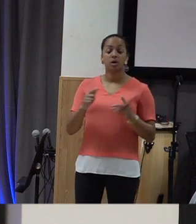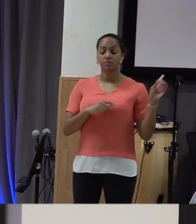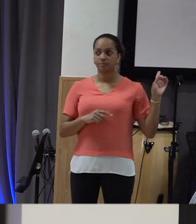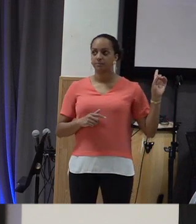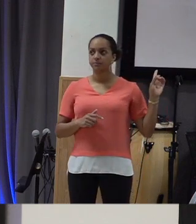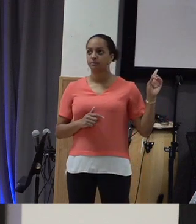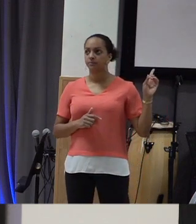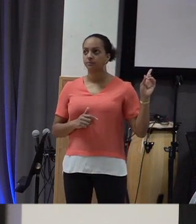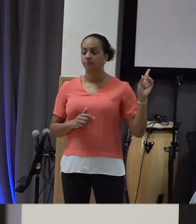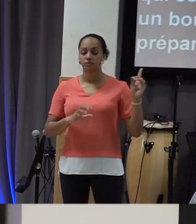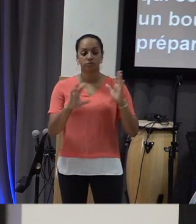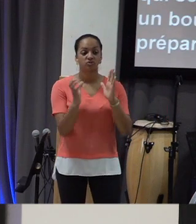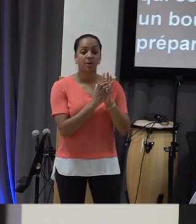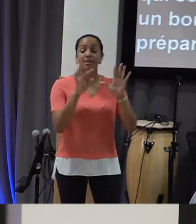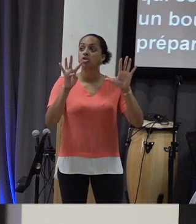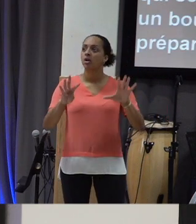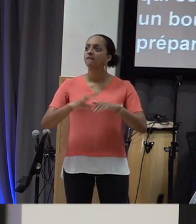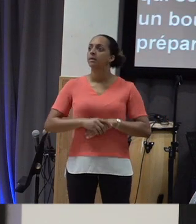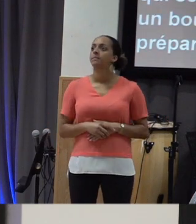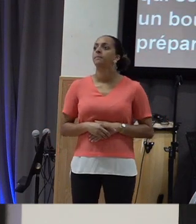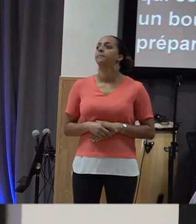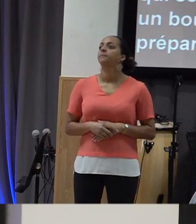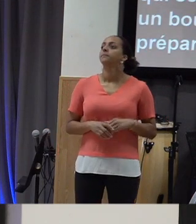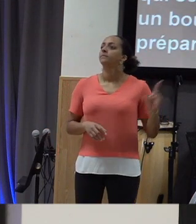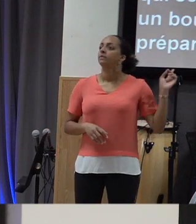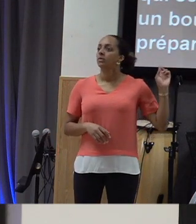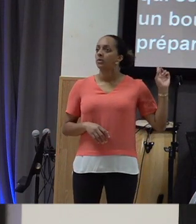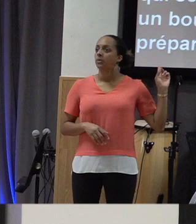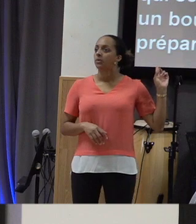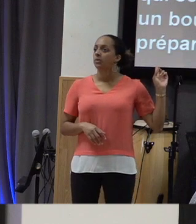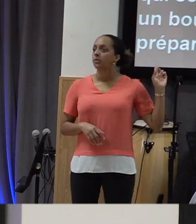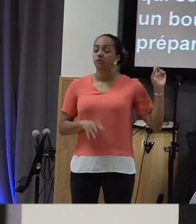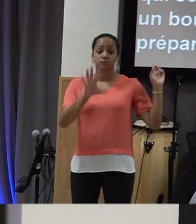parle. Luc chapitre 9, verset 52 nous en parle.